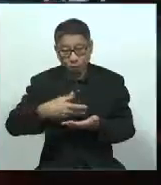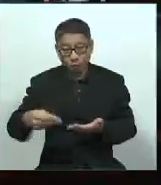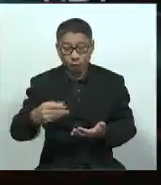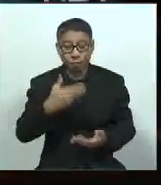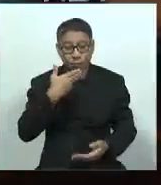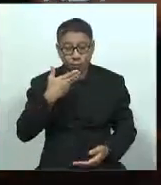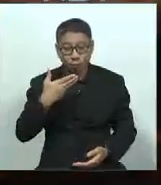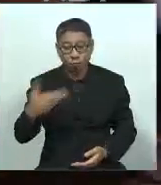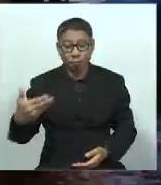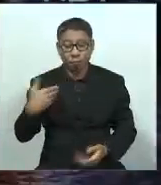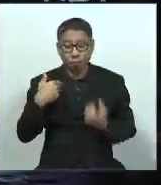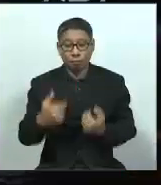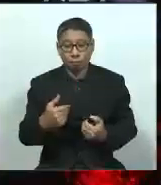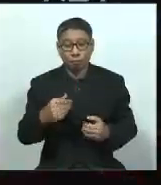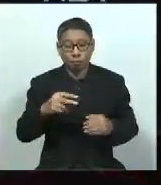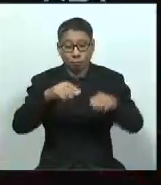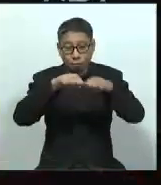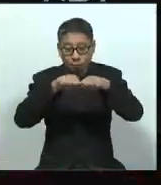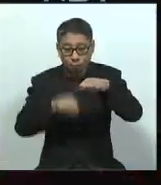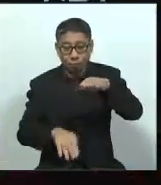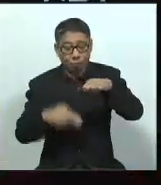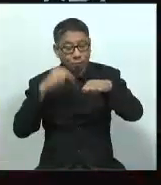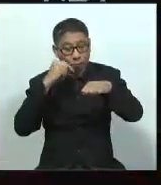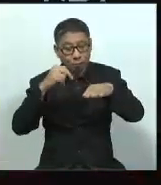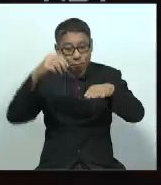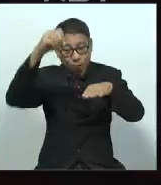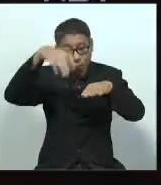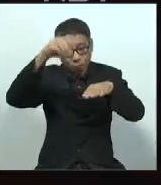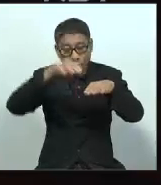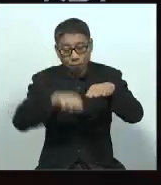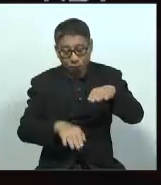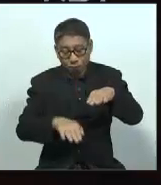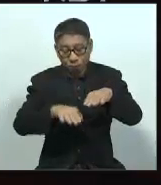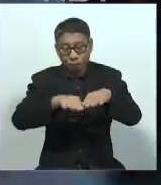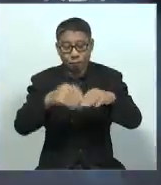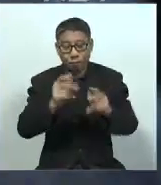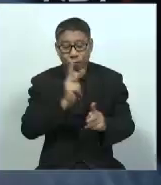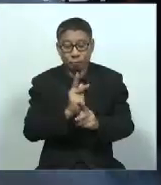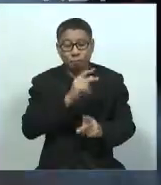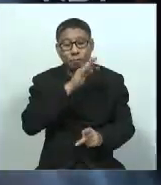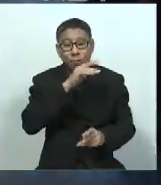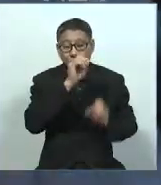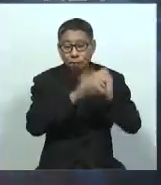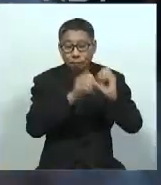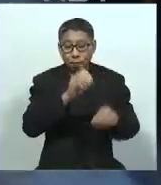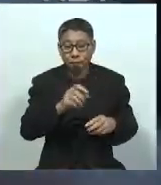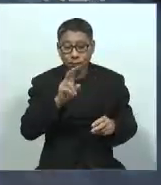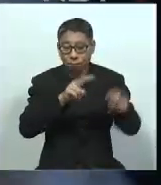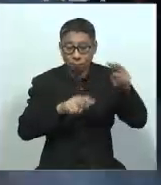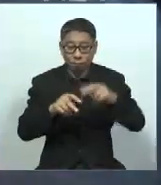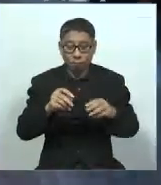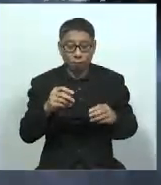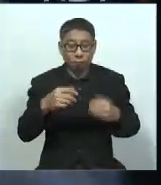มอโดยเตรียมระบบพร่องน้ำในคลองเพื่อเป็นที่รับน้ำจัดเก็บขยะและดูแลระบบปั๊มไม่ให้เกิดปัญห